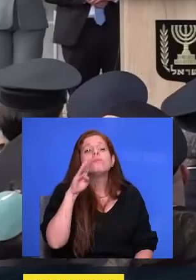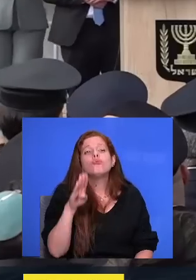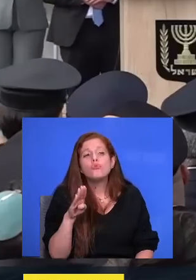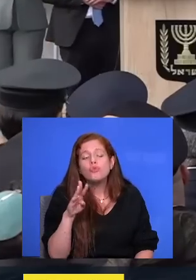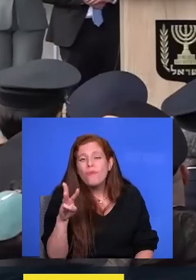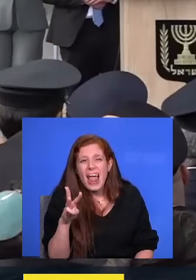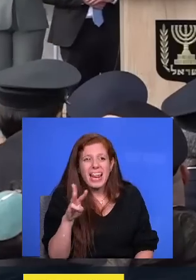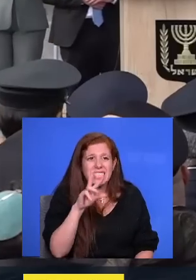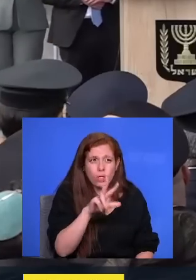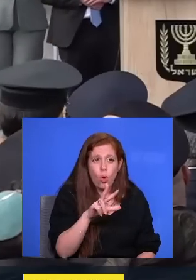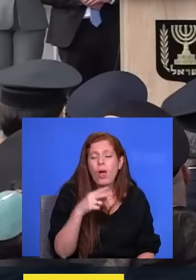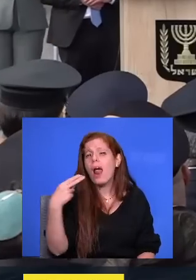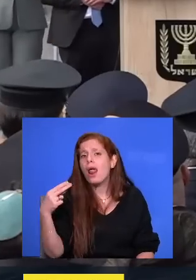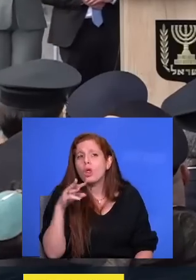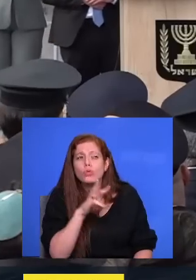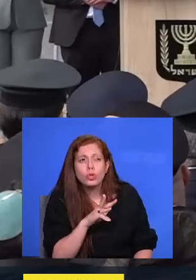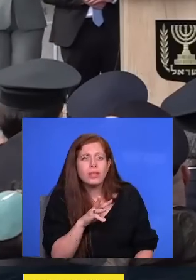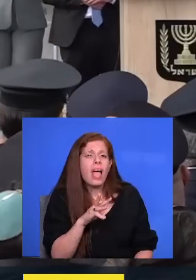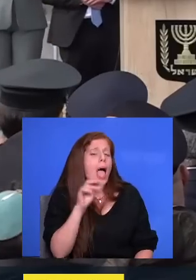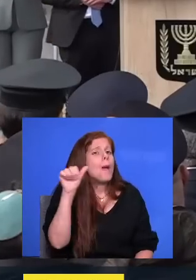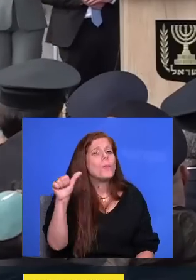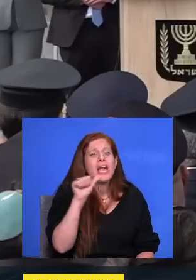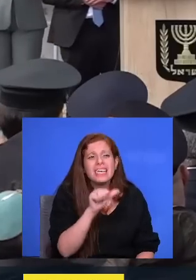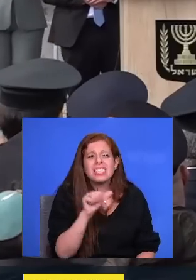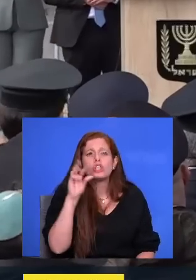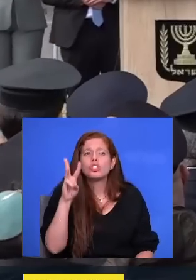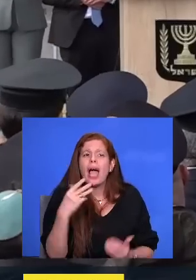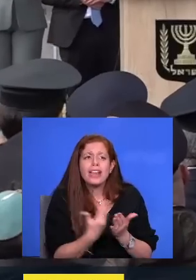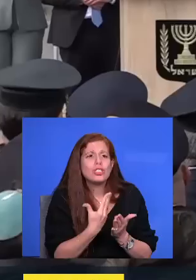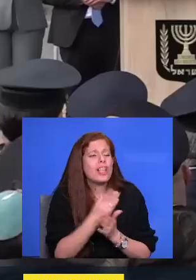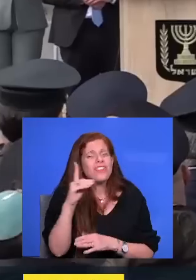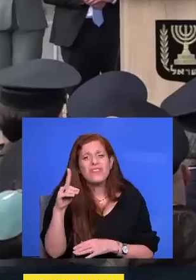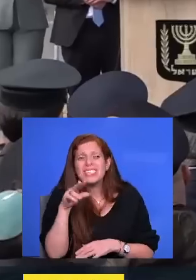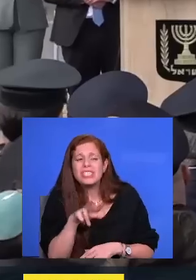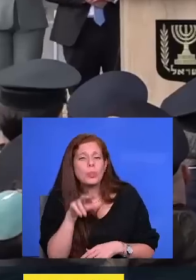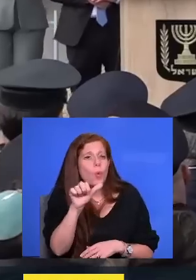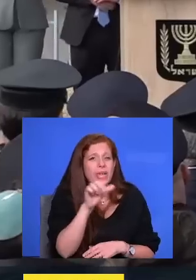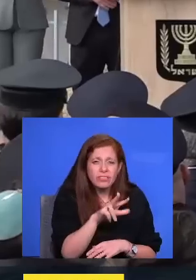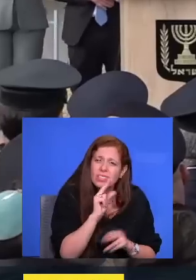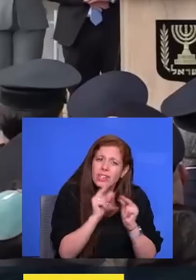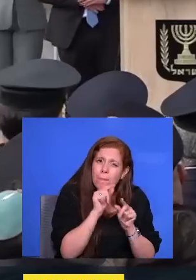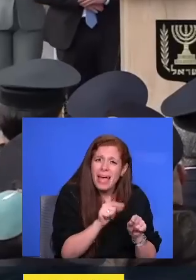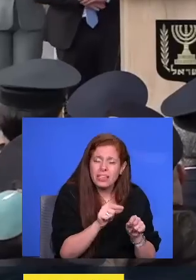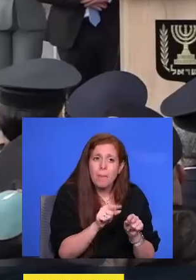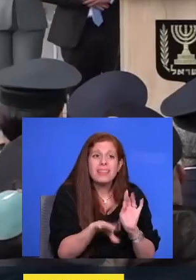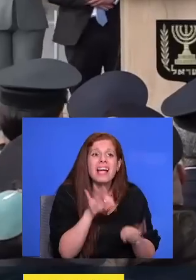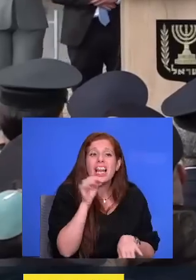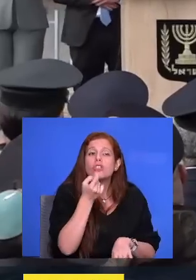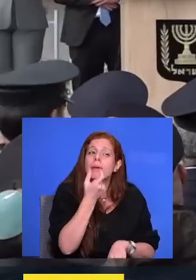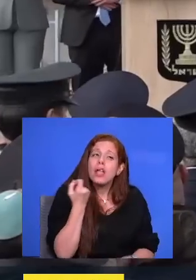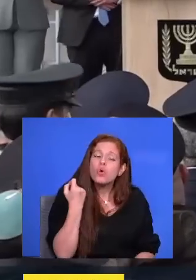צדוק, הלל שושנה, אמונה אסתר, שירה חדשה, דוד ציון, אורי צבי. תגלה שכמעט מדי